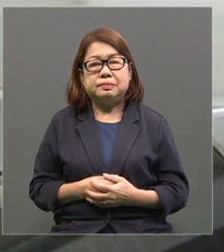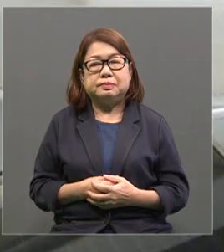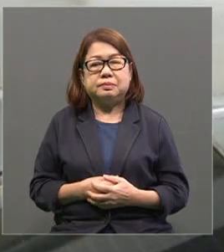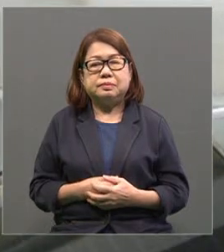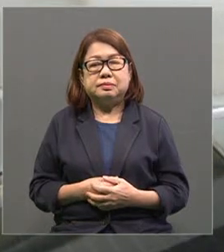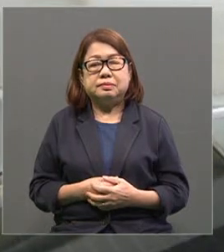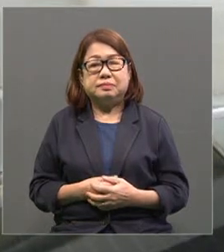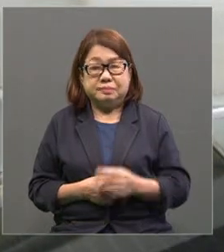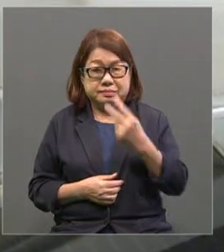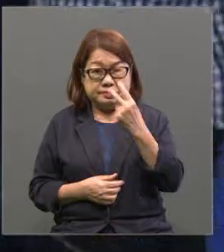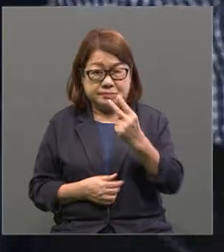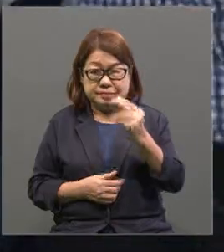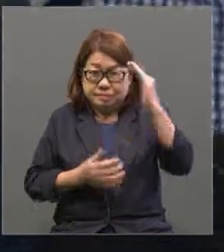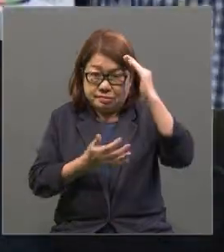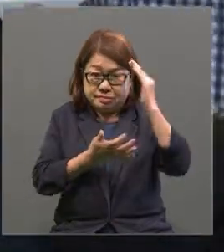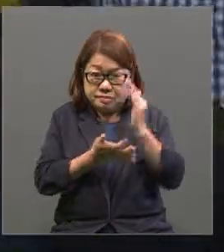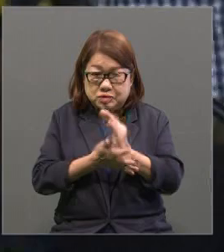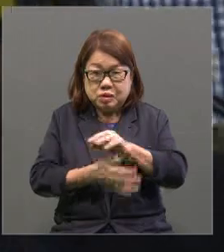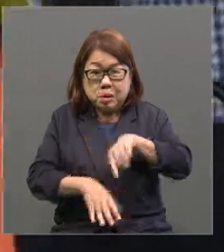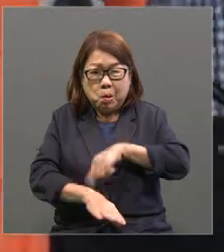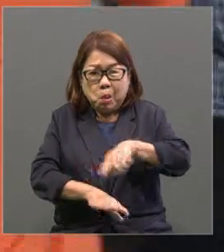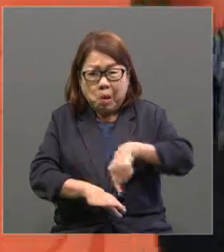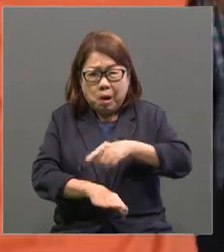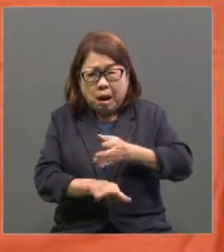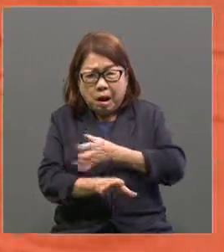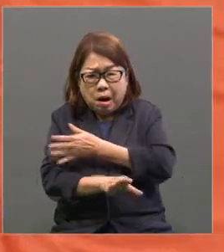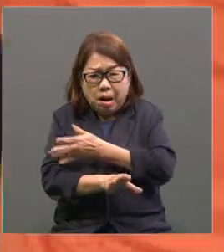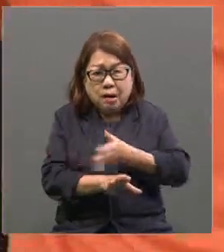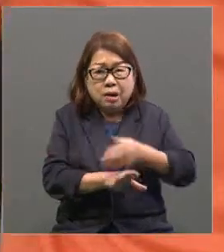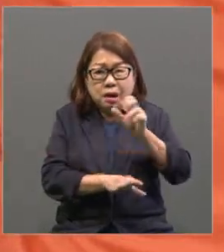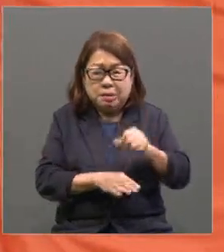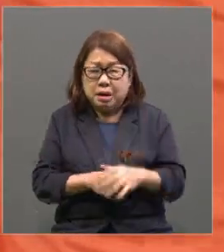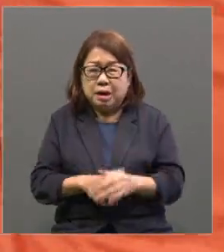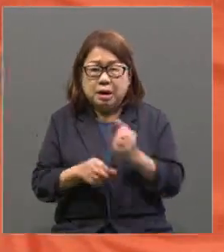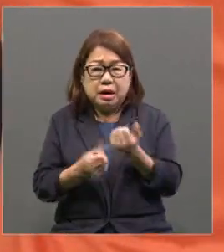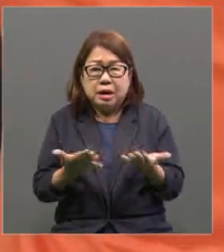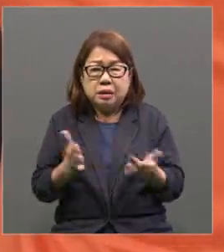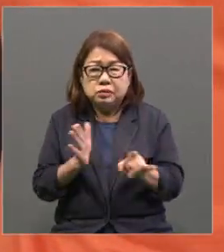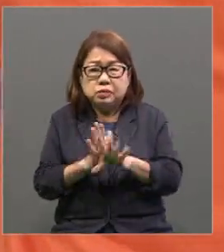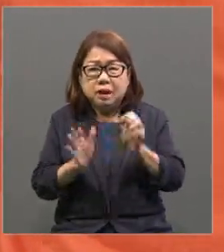ทีนี้เราจะเห็นว่าตำรวจทำคดีนี้มานานพอสมควรแล้วนะครับหลายคนก็มองว่าแล้วมันจะไปจ